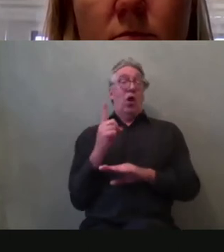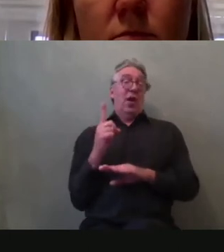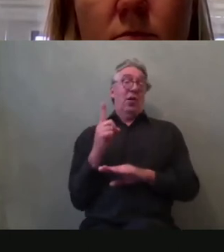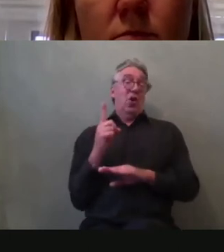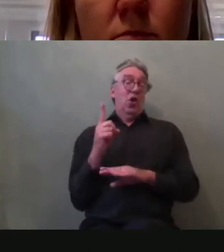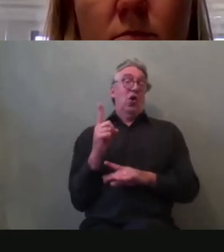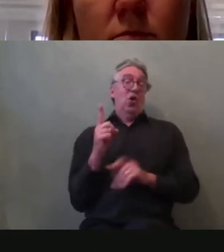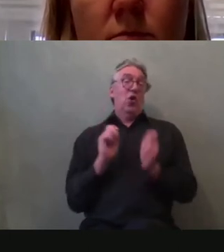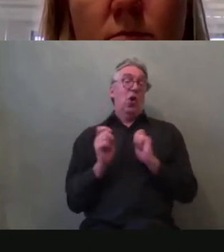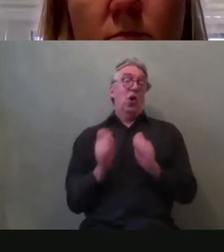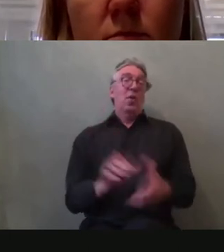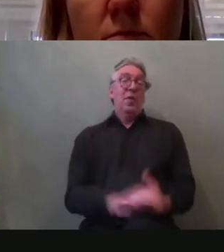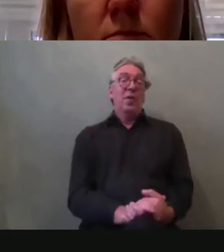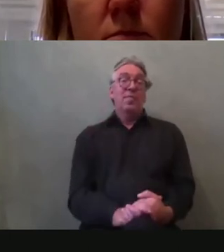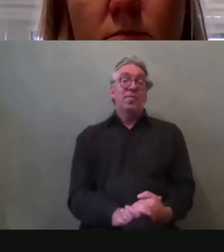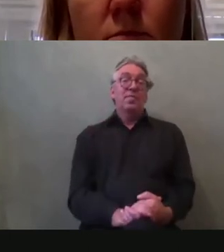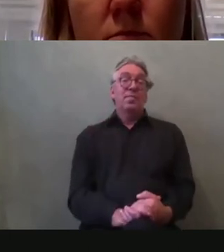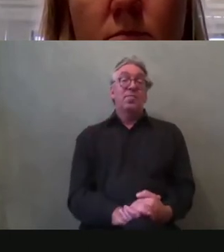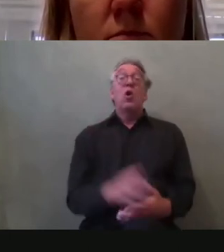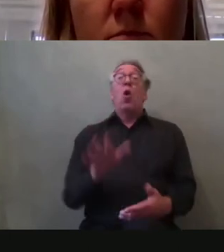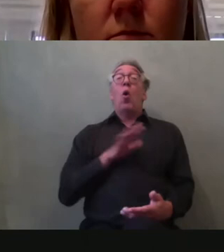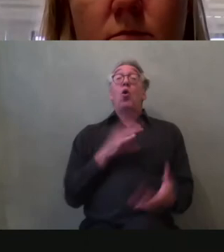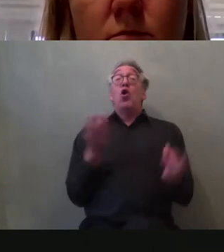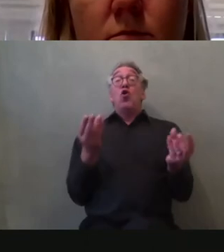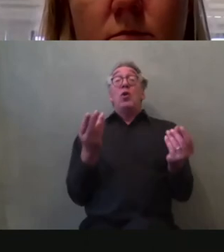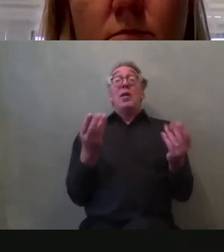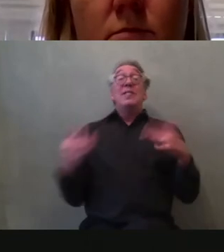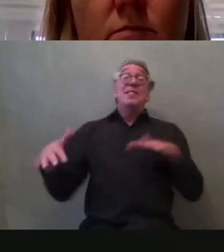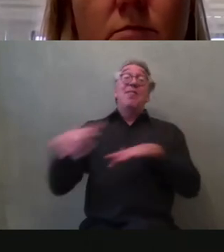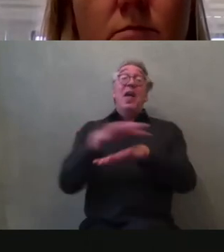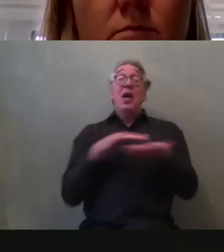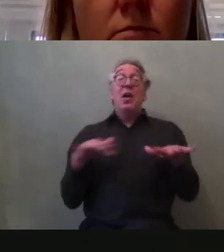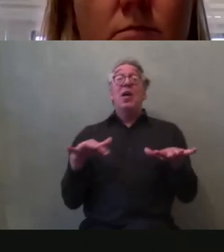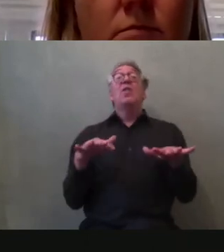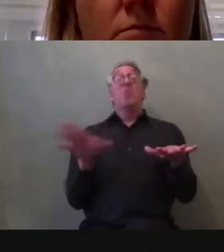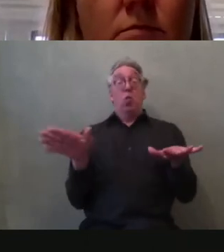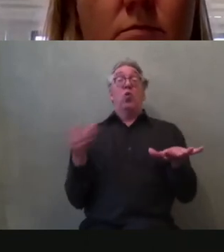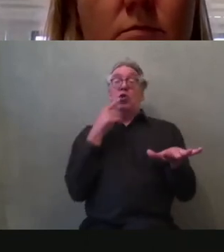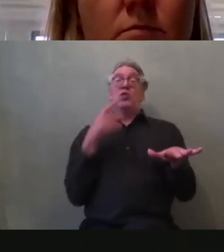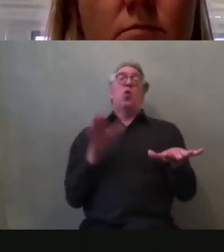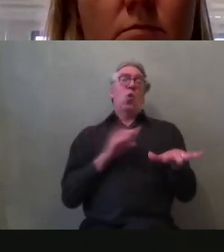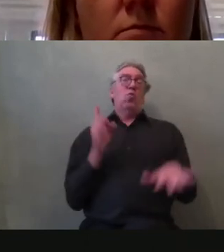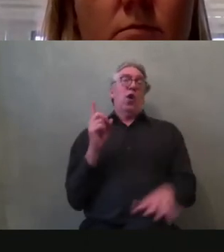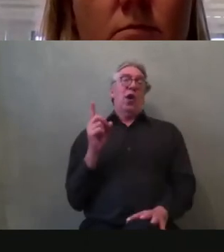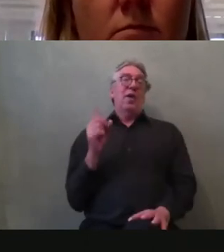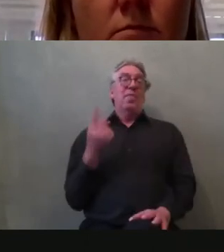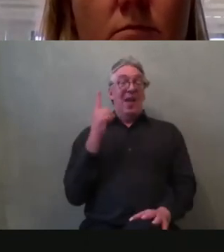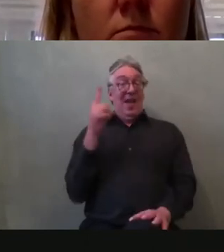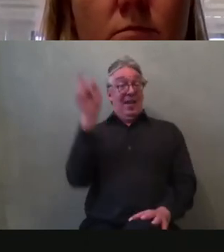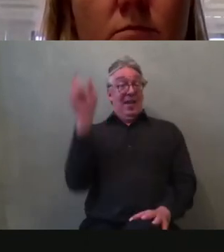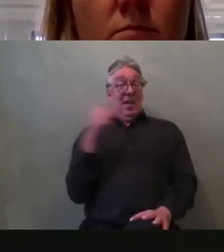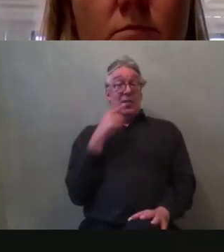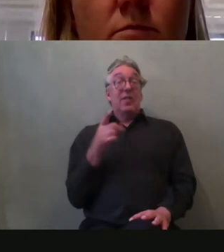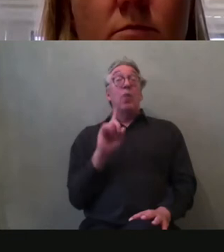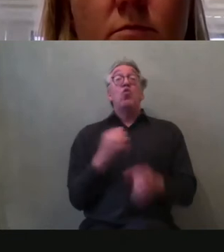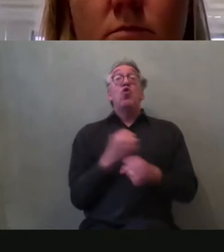met name een open sfeer wordt daarbij benoemd als iets belangrijks. De respondent die zegt hierover, moet ruimte zijn voor ieders